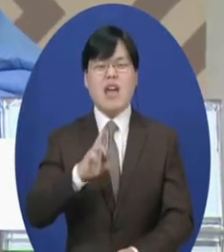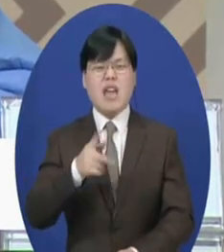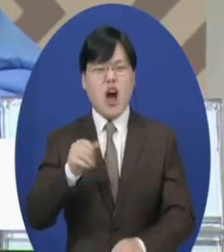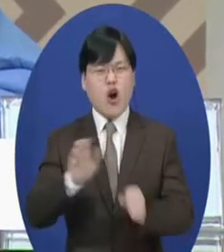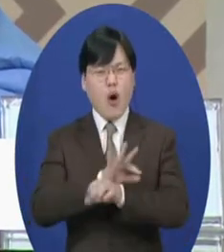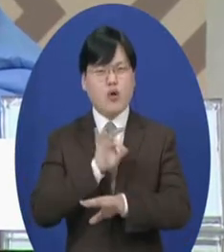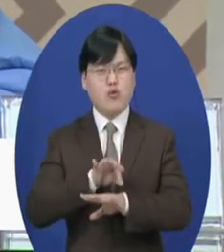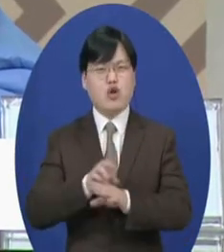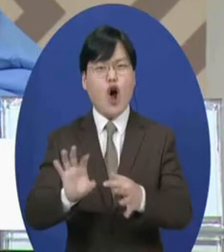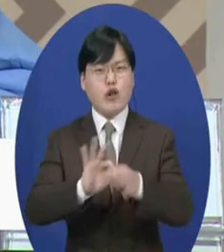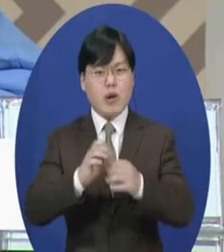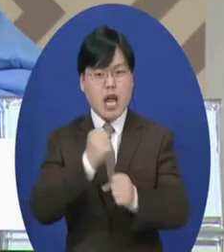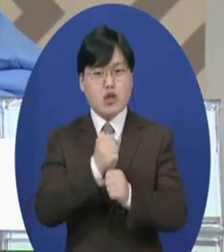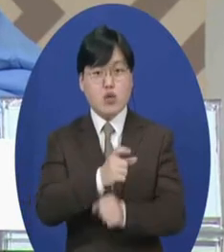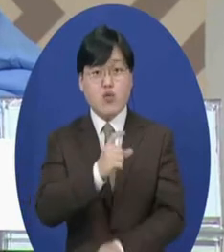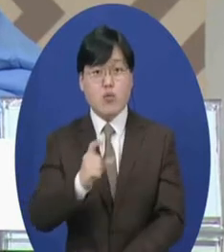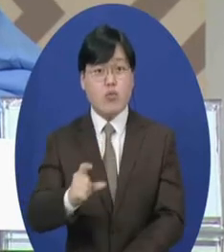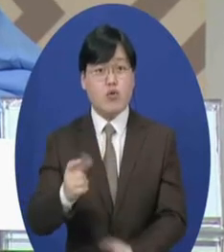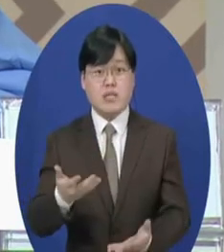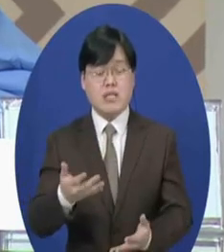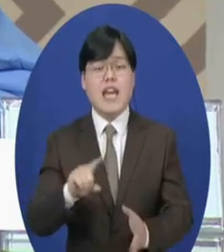голомтон дээр ажиллаж байгаа хүмүүс эхэлж хийгдэн.